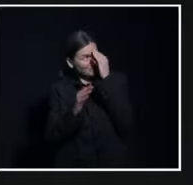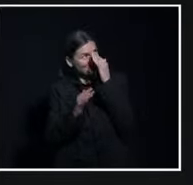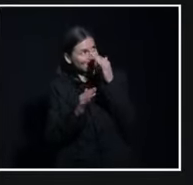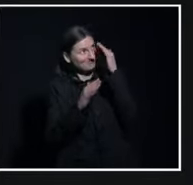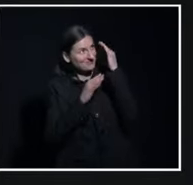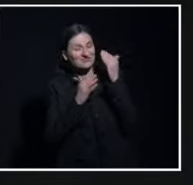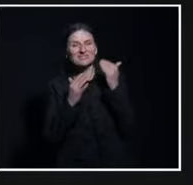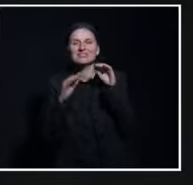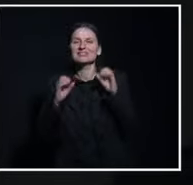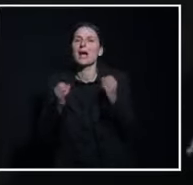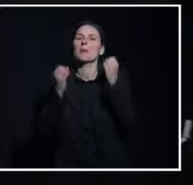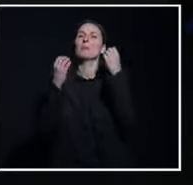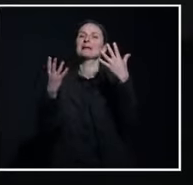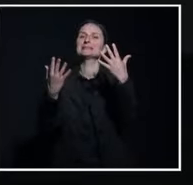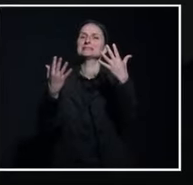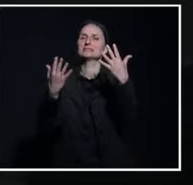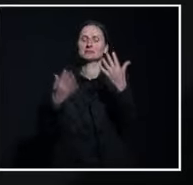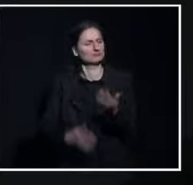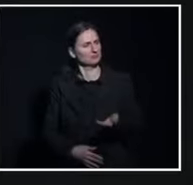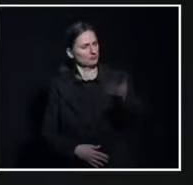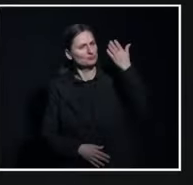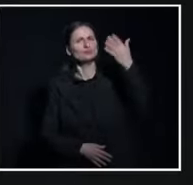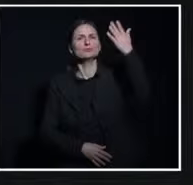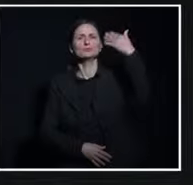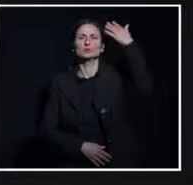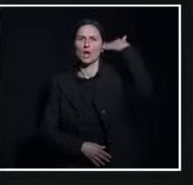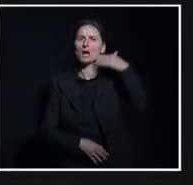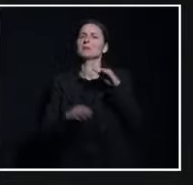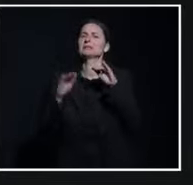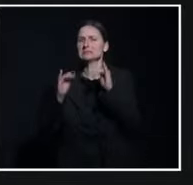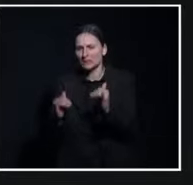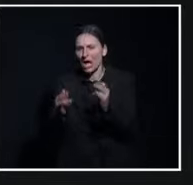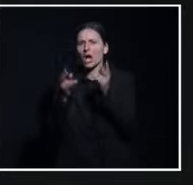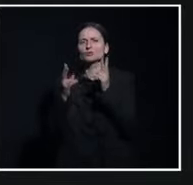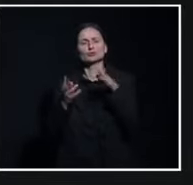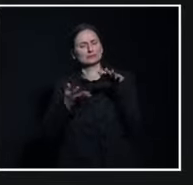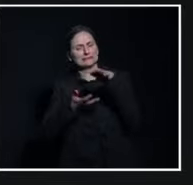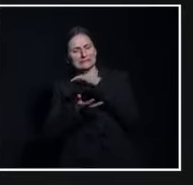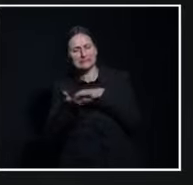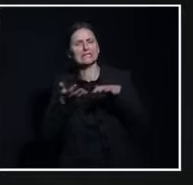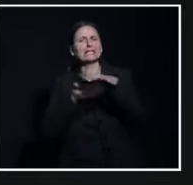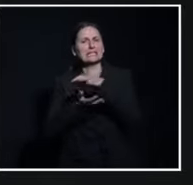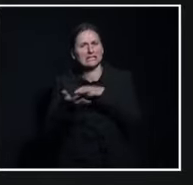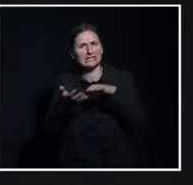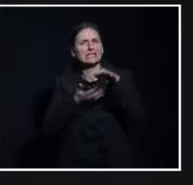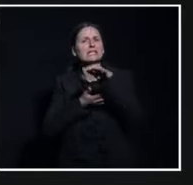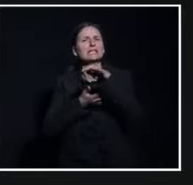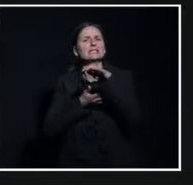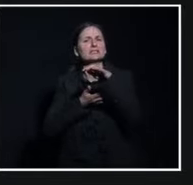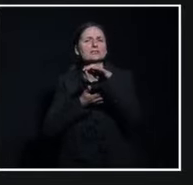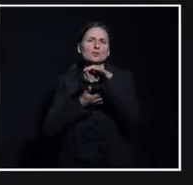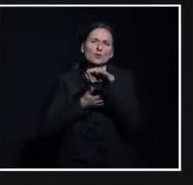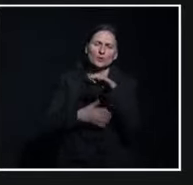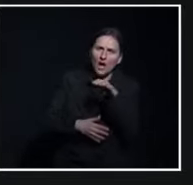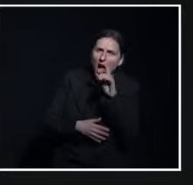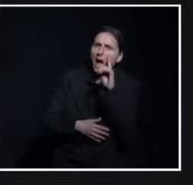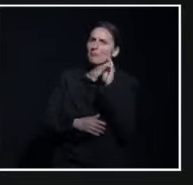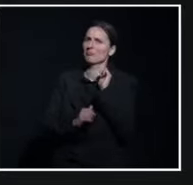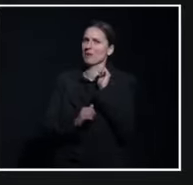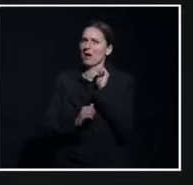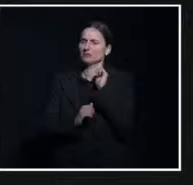geschehen konnte. Ein zwar durch massive Krisen herausgeforderter, zweifelsohne